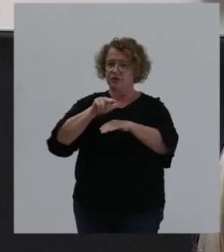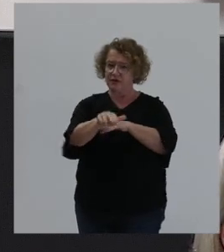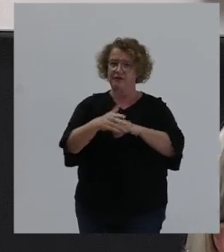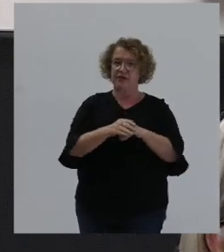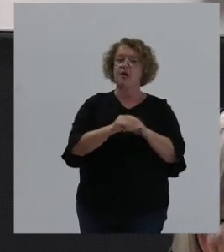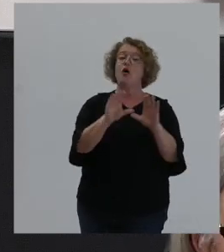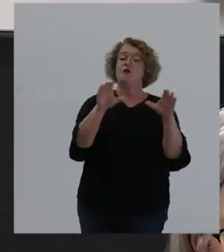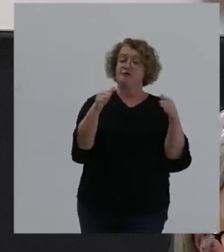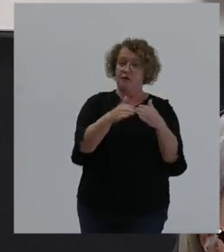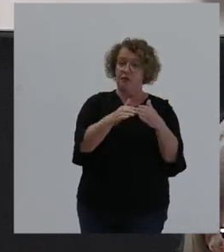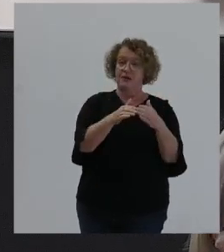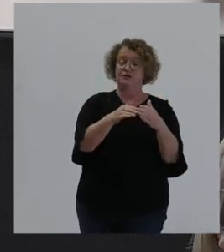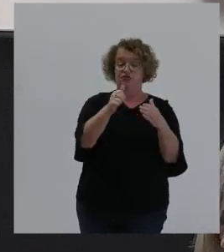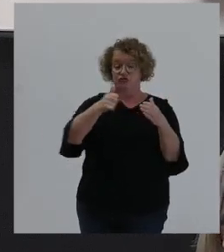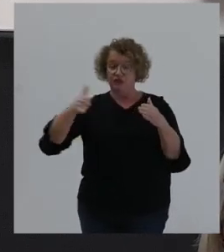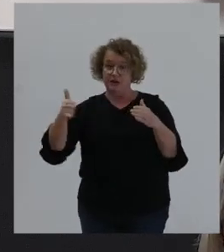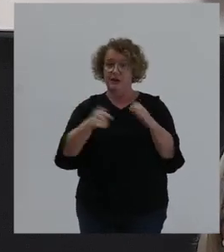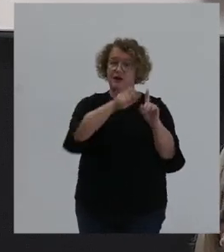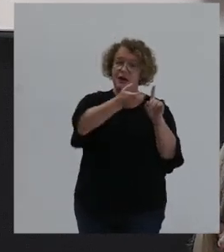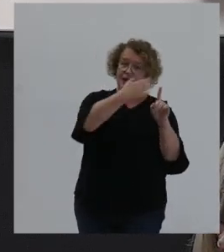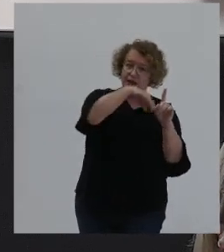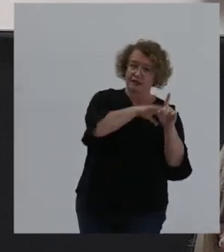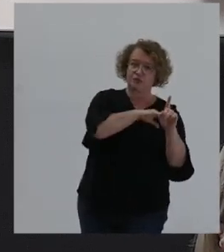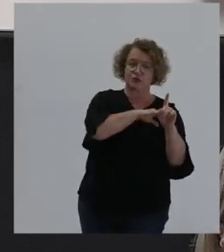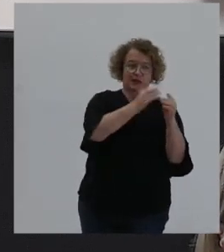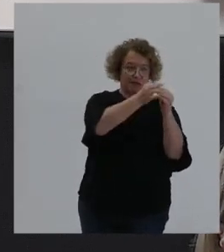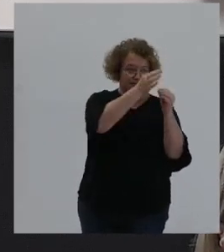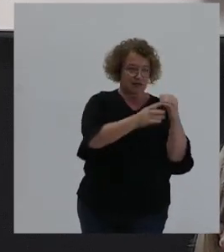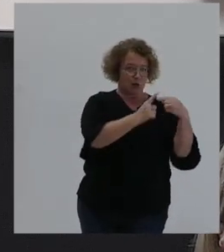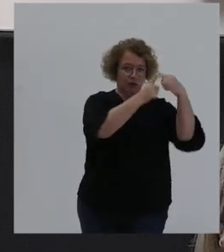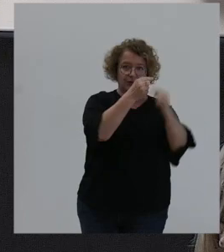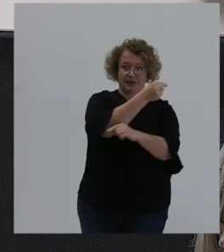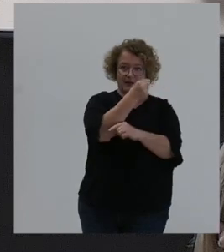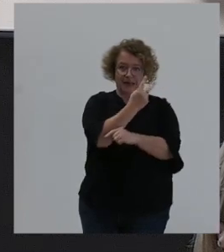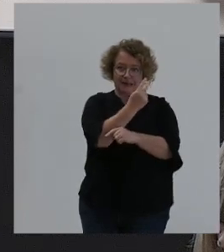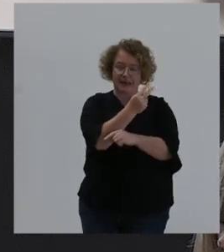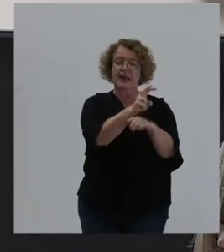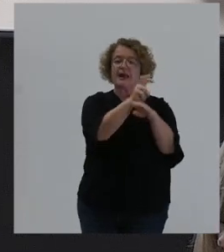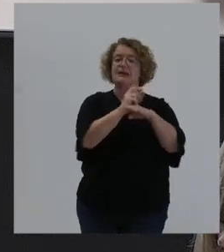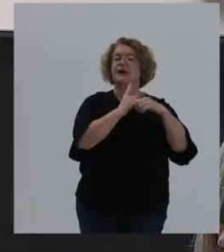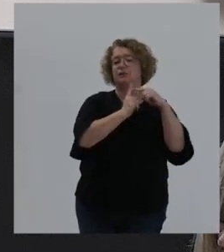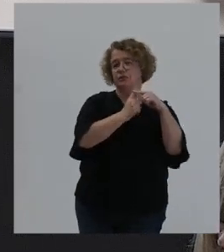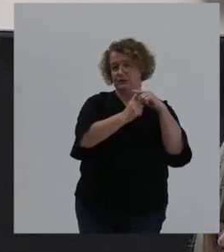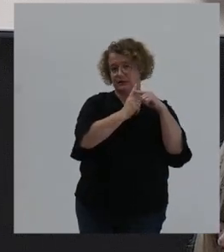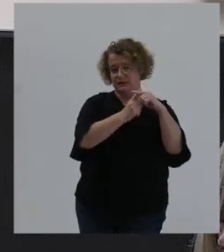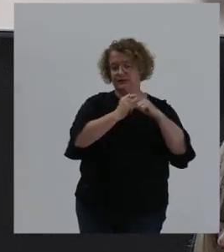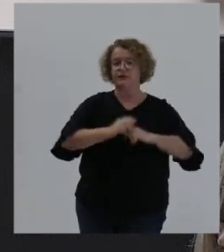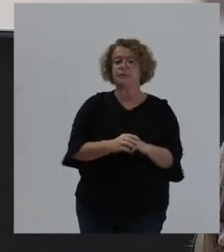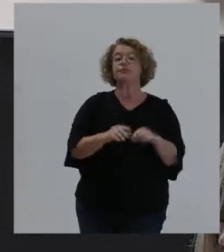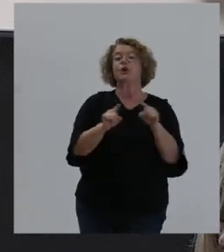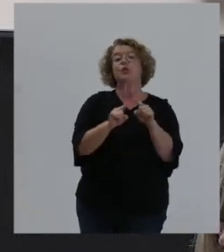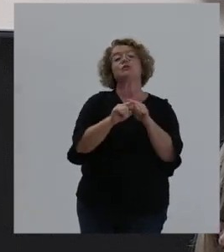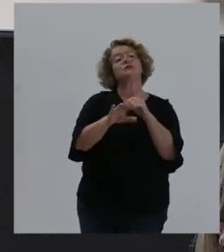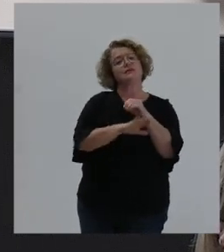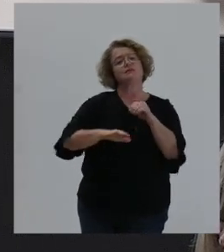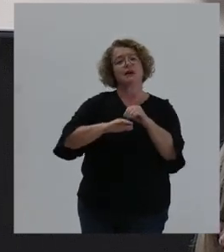et de leurs responsables, de leur remonter de ce qui va, de ce qui ne va pas. Il faut conserver effectivement ce qui marche, en s'appuyant également